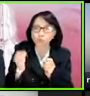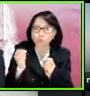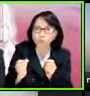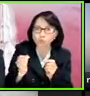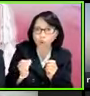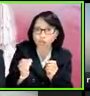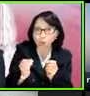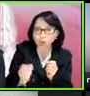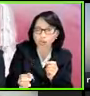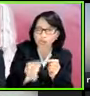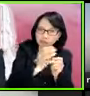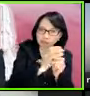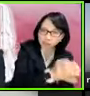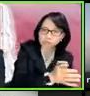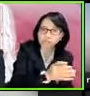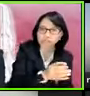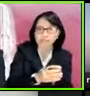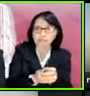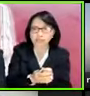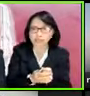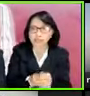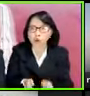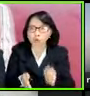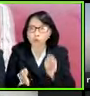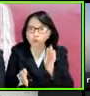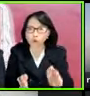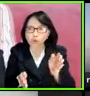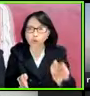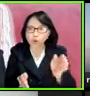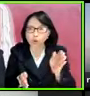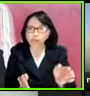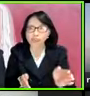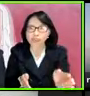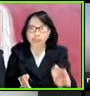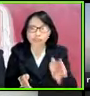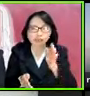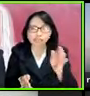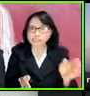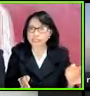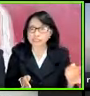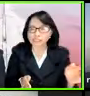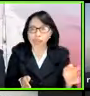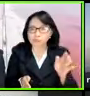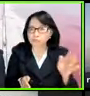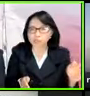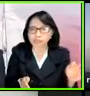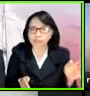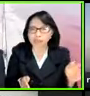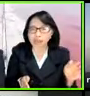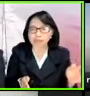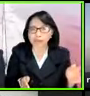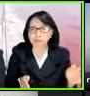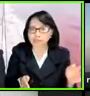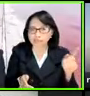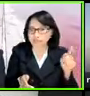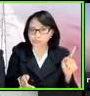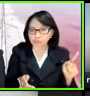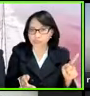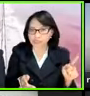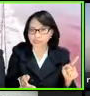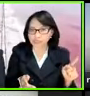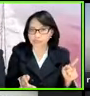Allah untuk orang-orang yang belum diselamatkan untuk orang-orang yang tidak mempunyai pengharapan